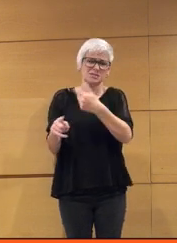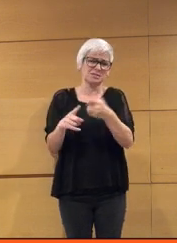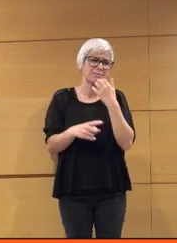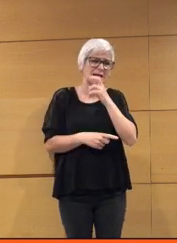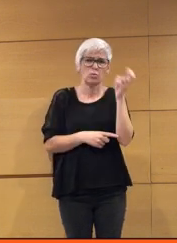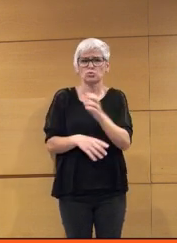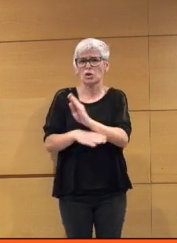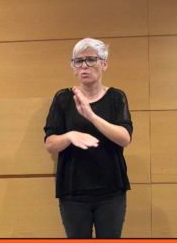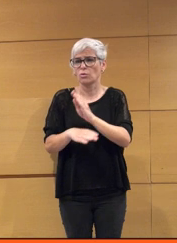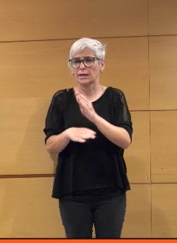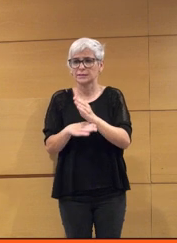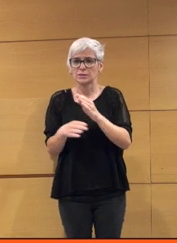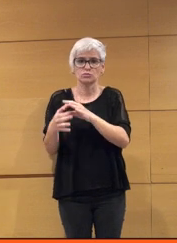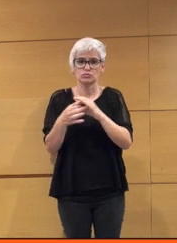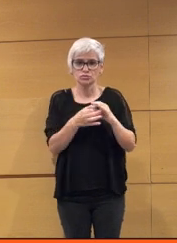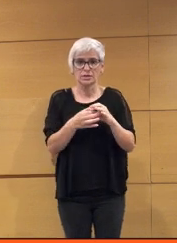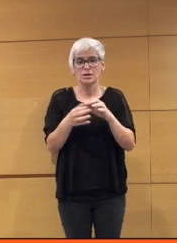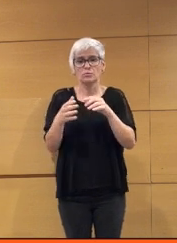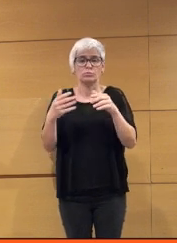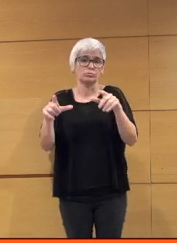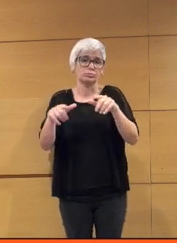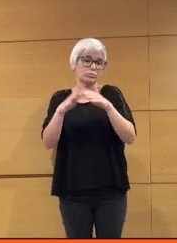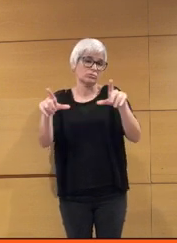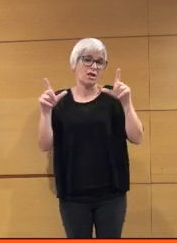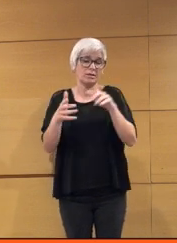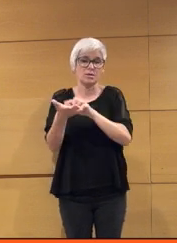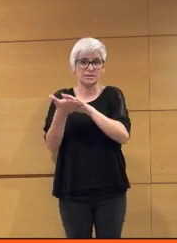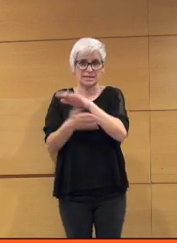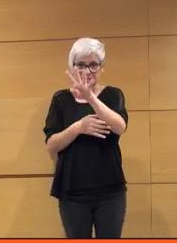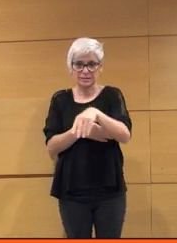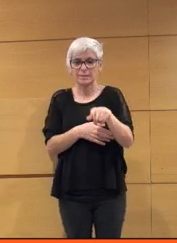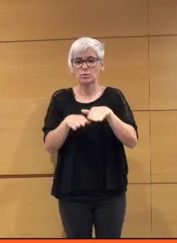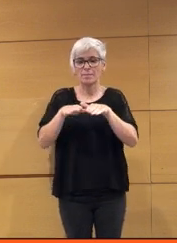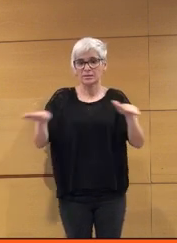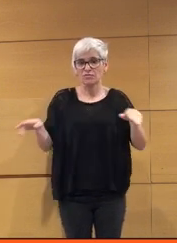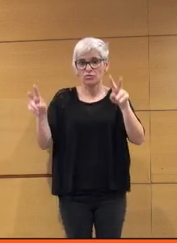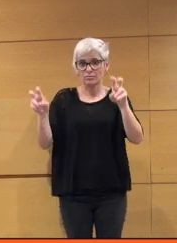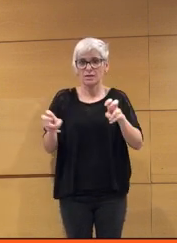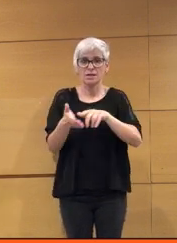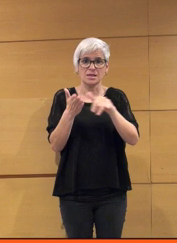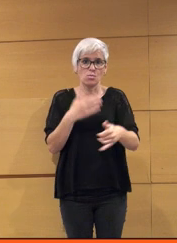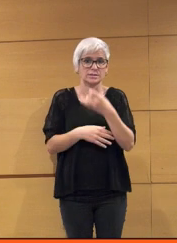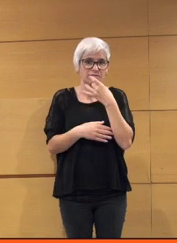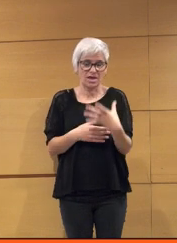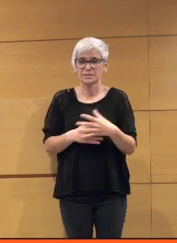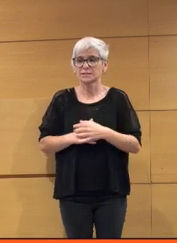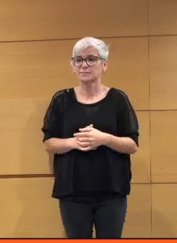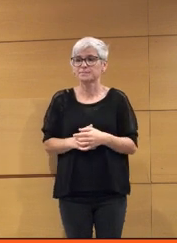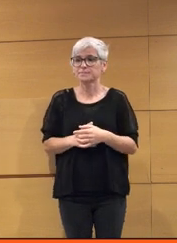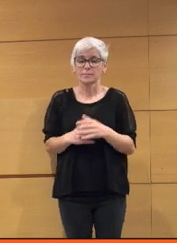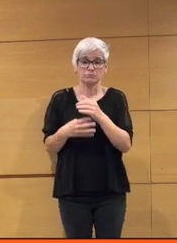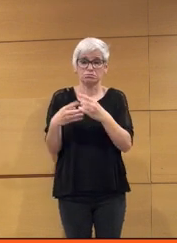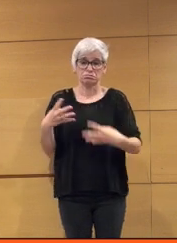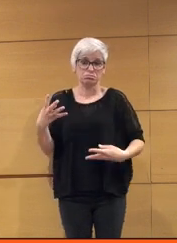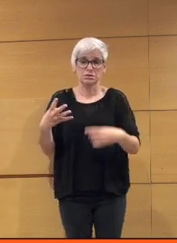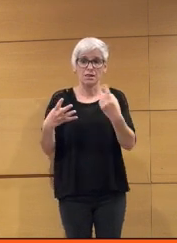recursos educatius com un portal de llengua de signes catalana, una plataforma sobre llenguatge fàcil. Llavors,